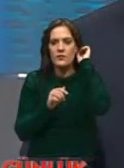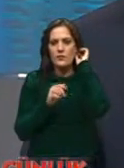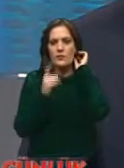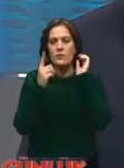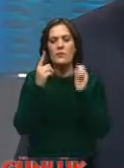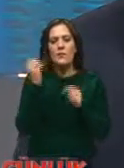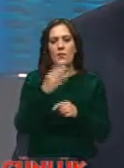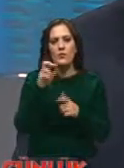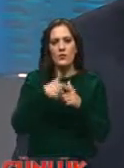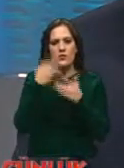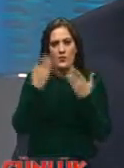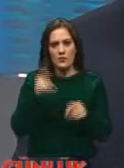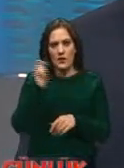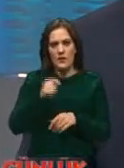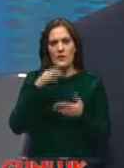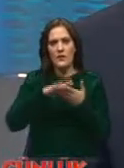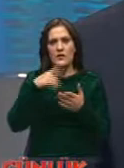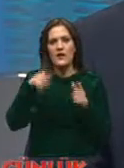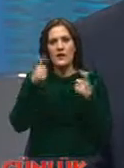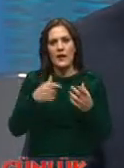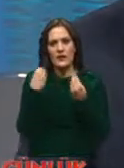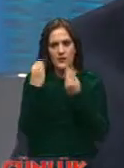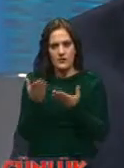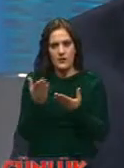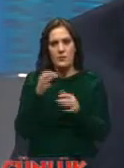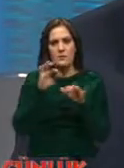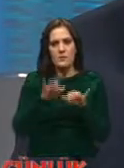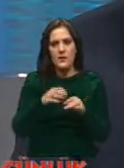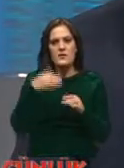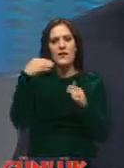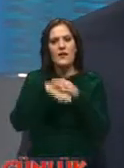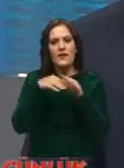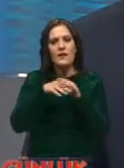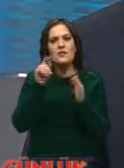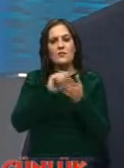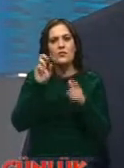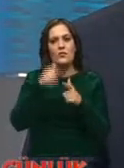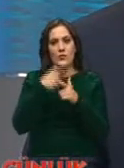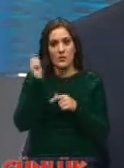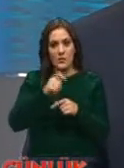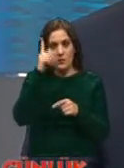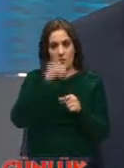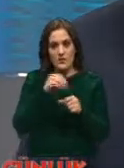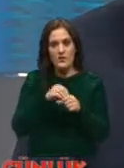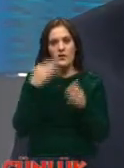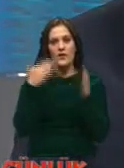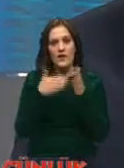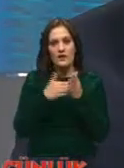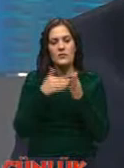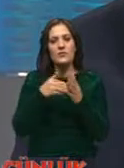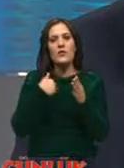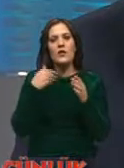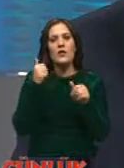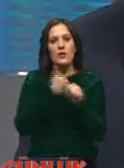projelerini kabul ettiğimiz arkadaşlara yer sağlıyoruz, çalışma ortamı. Bilgisayar, yazılım, projelerini gerçekleştirmek için danışmanlık,